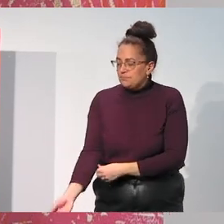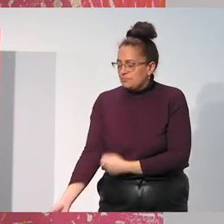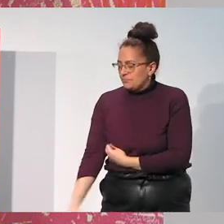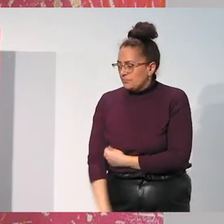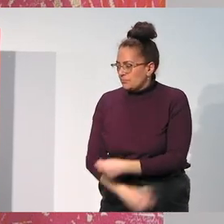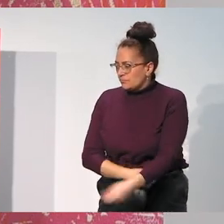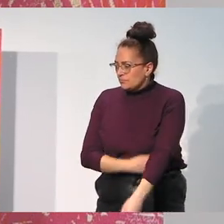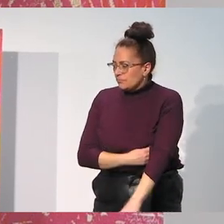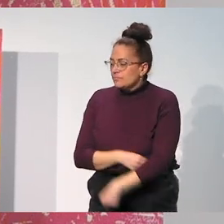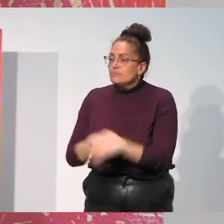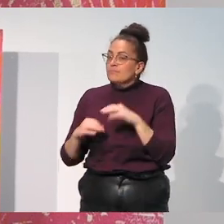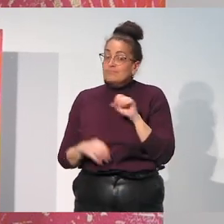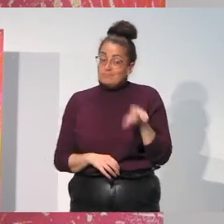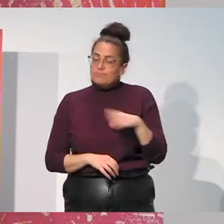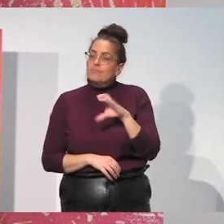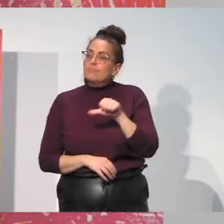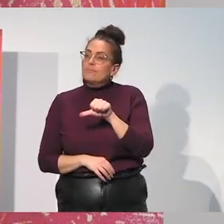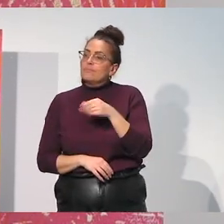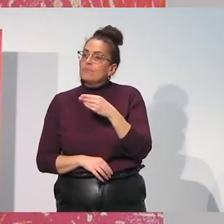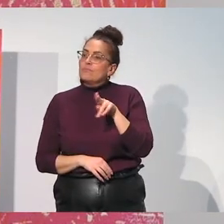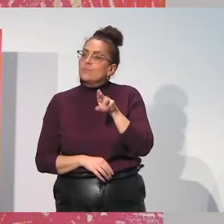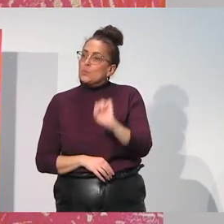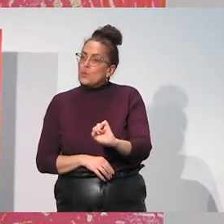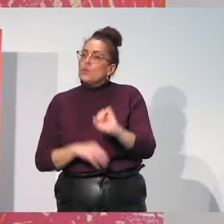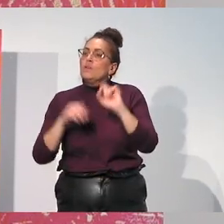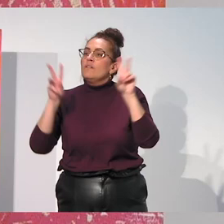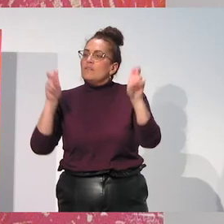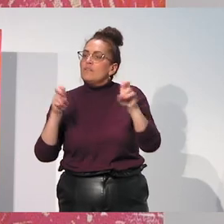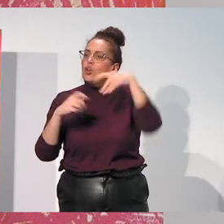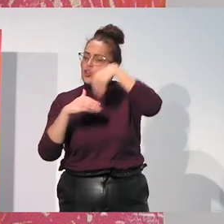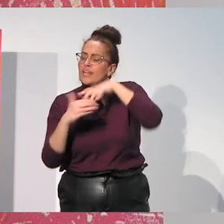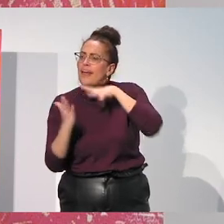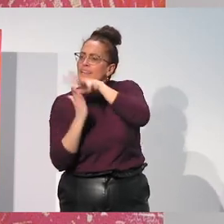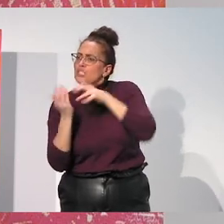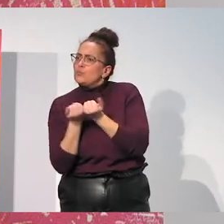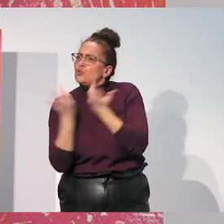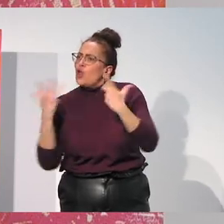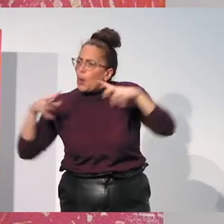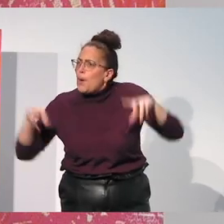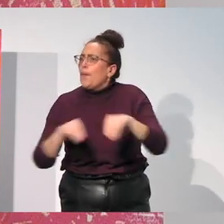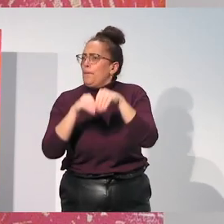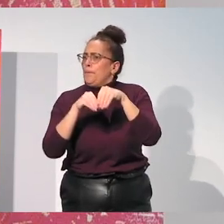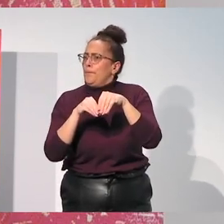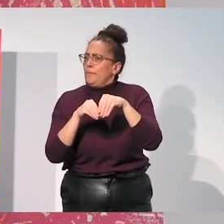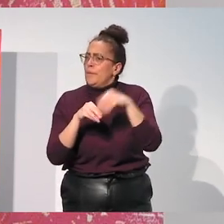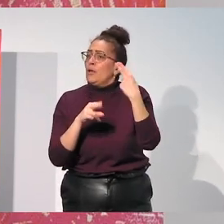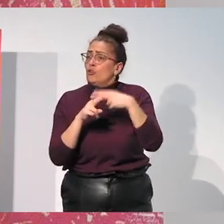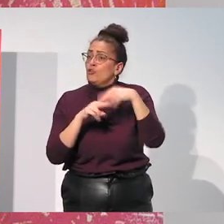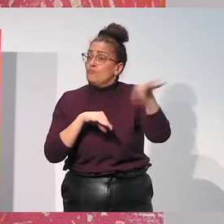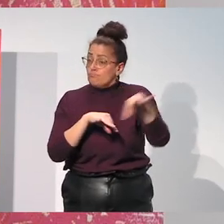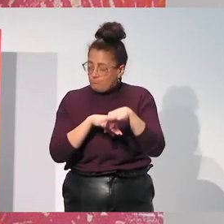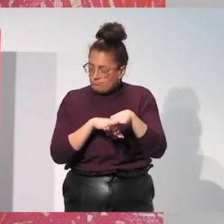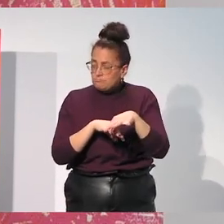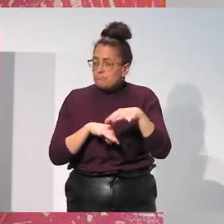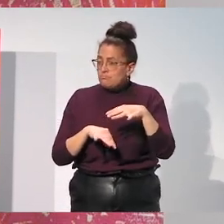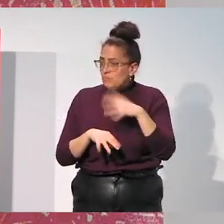peu Camus et son recueil Noces qui vous avaient inspiré. Et c'est l'exergue de votre livre. Et si vous